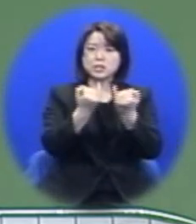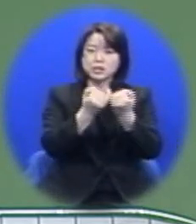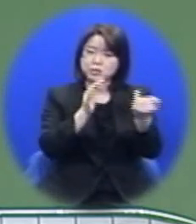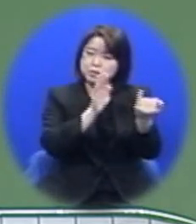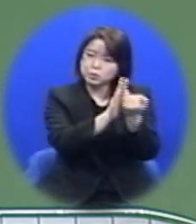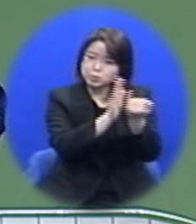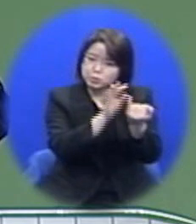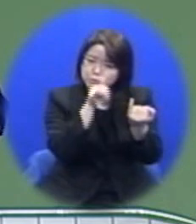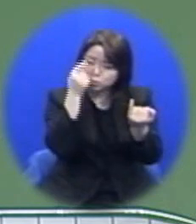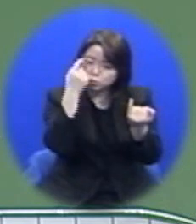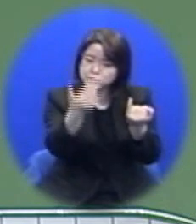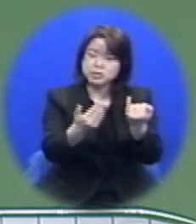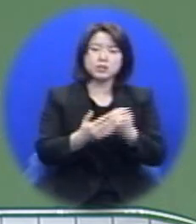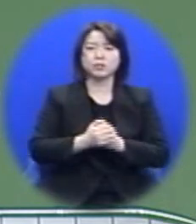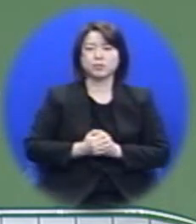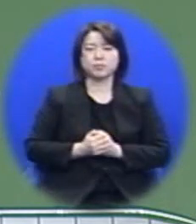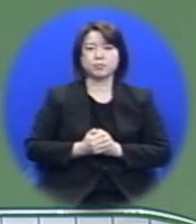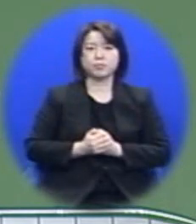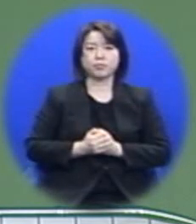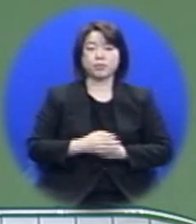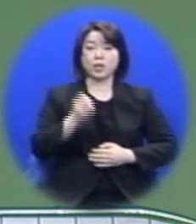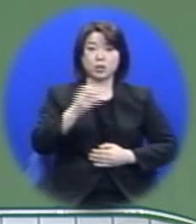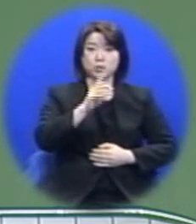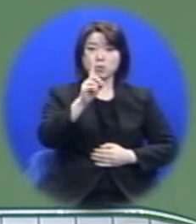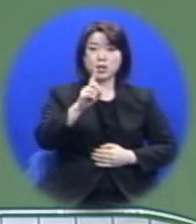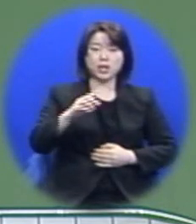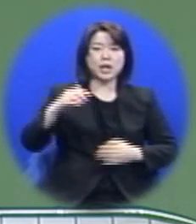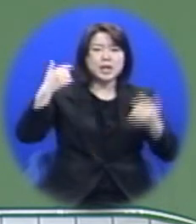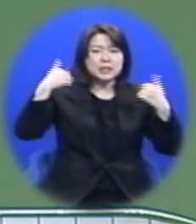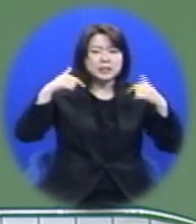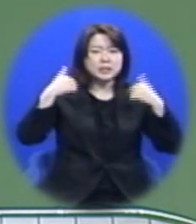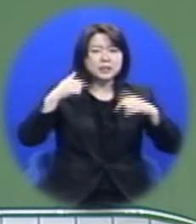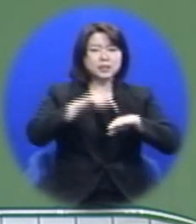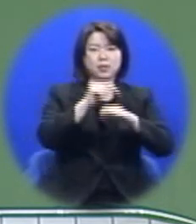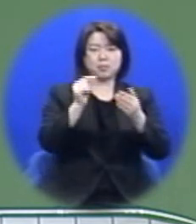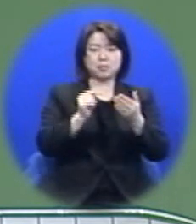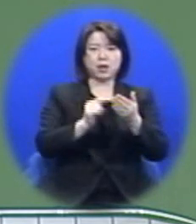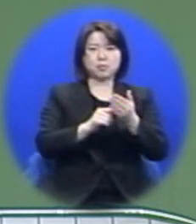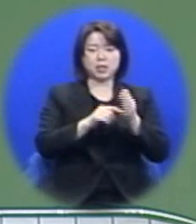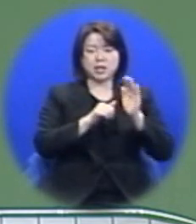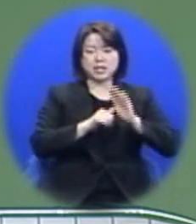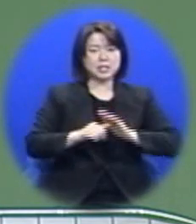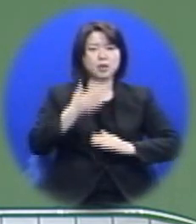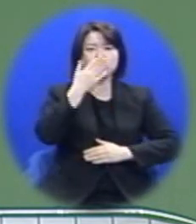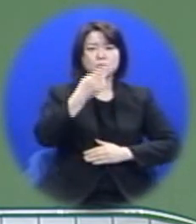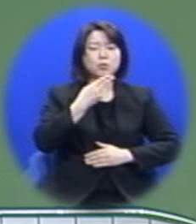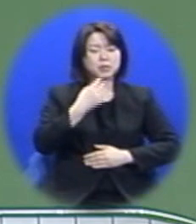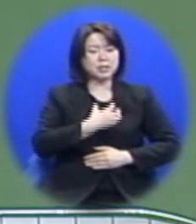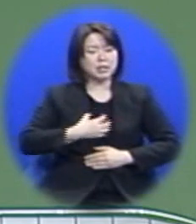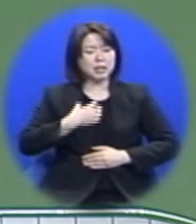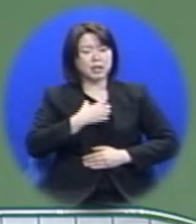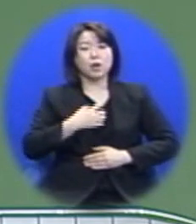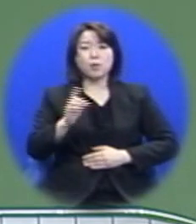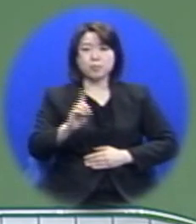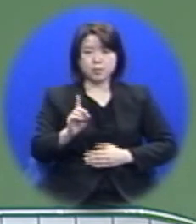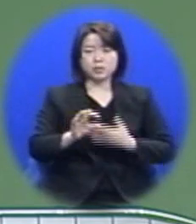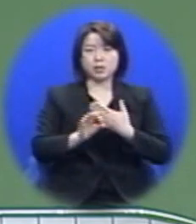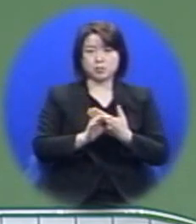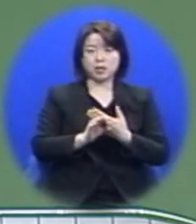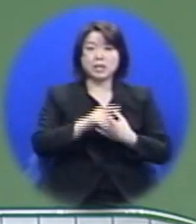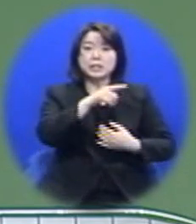있느냐? 또 하나 그들이 늘 마음에 견딜 수 없는 괴로움이 되었던 것은